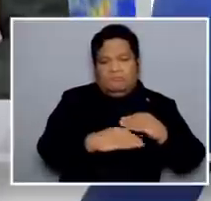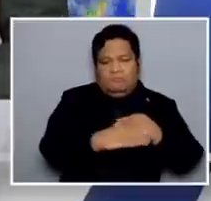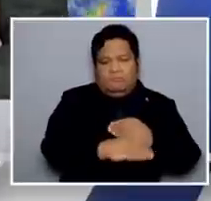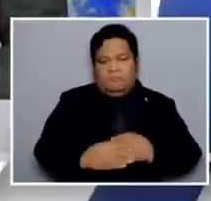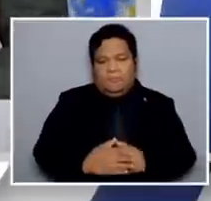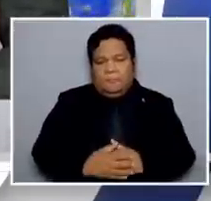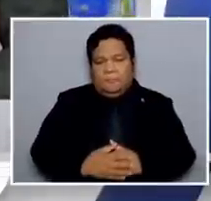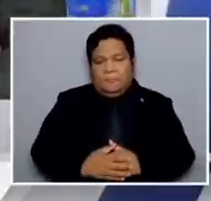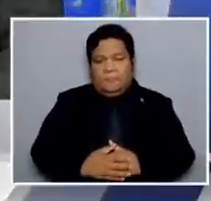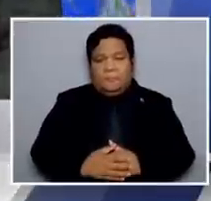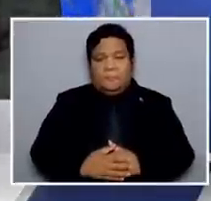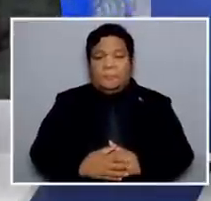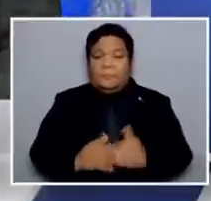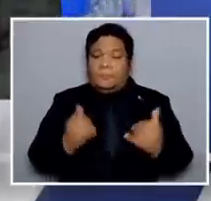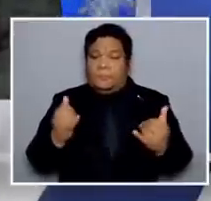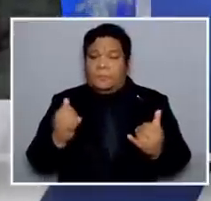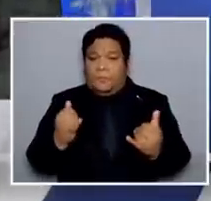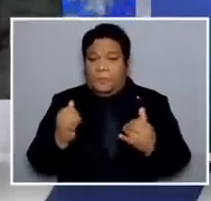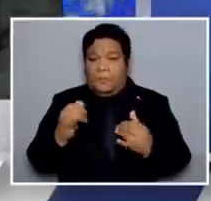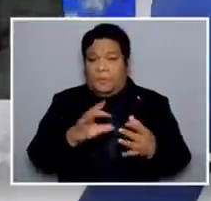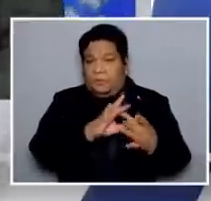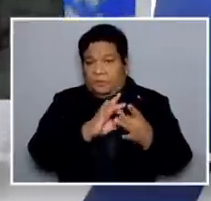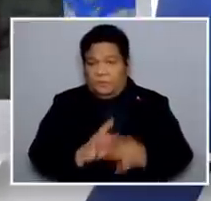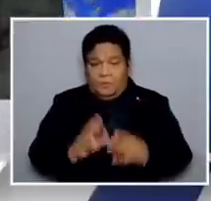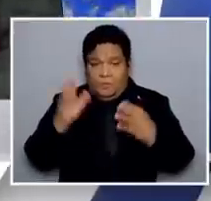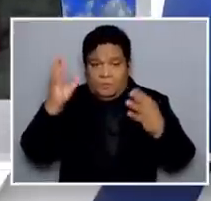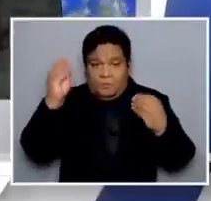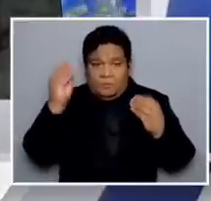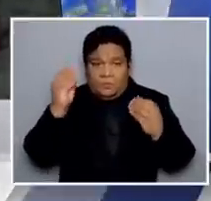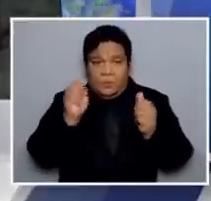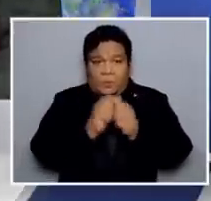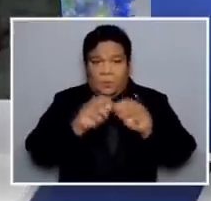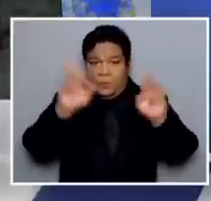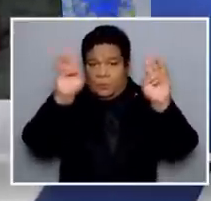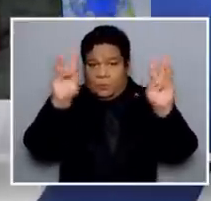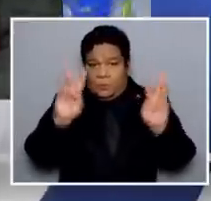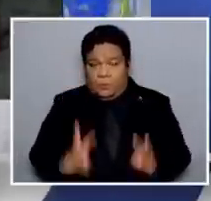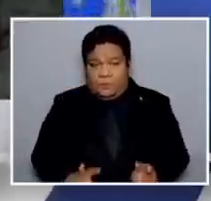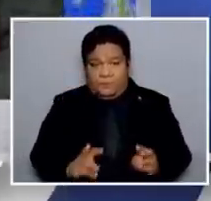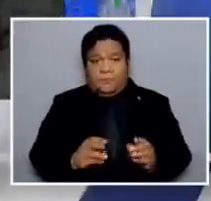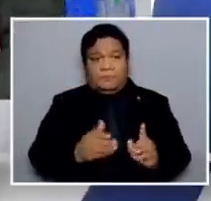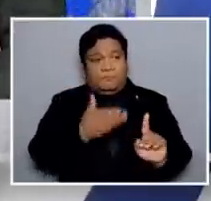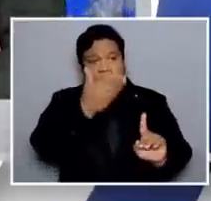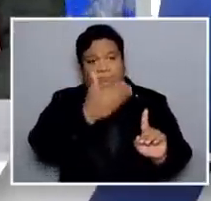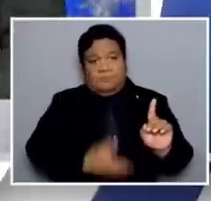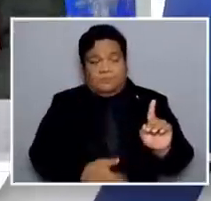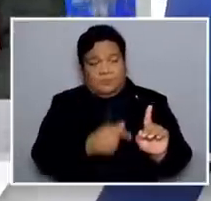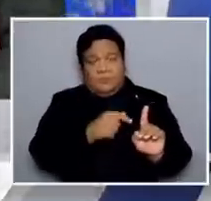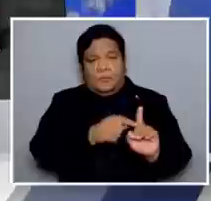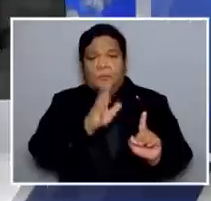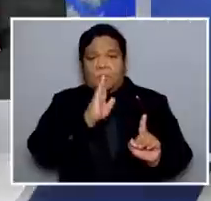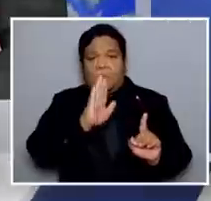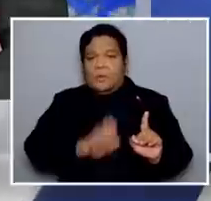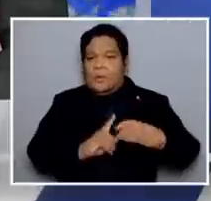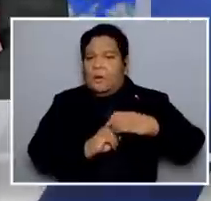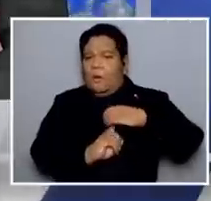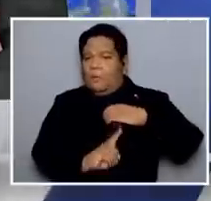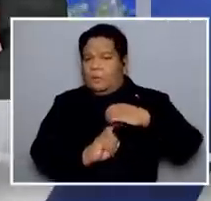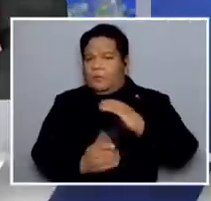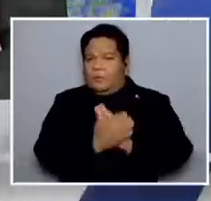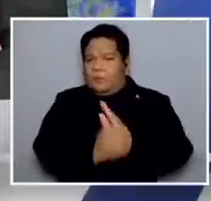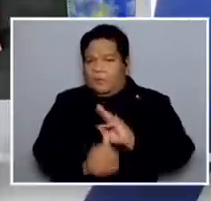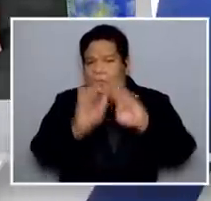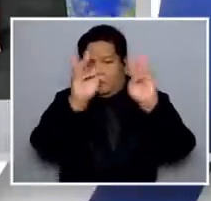At kaugnay po nito, alamin natin ang update sa lagay ng panahon mula kay ABS-CBN Resident Meteorologist Ariel Rojas.